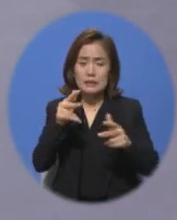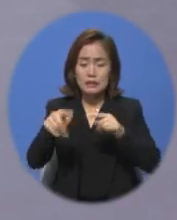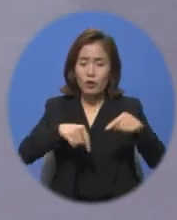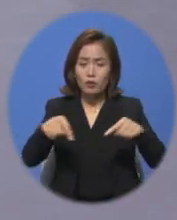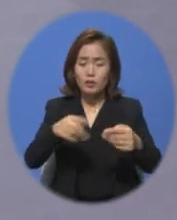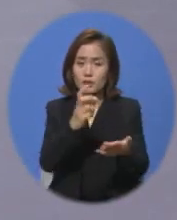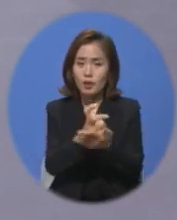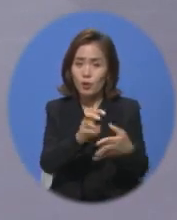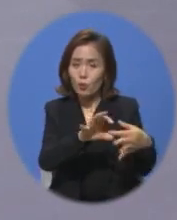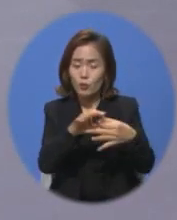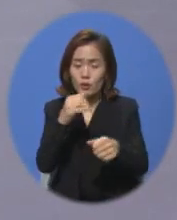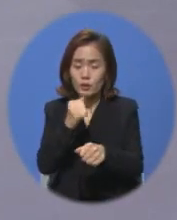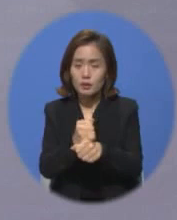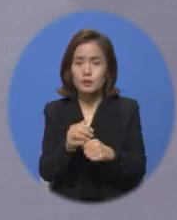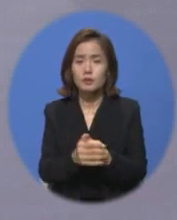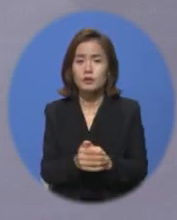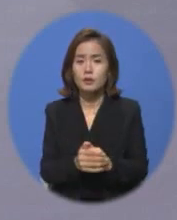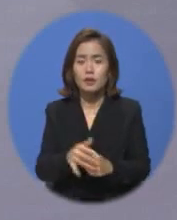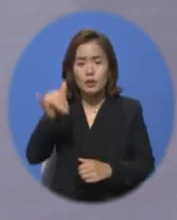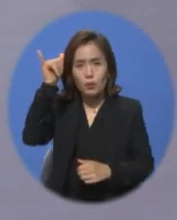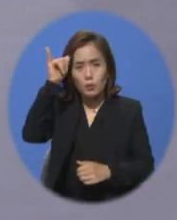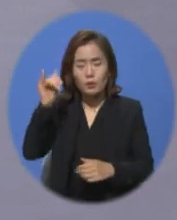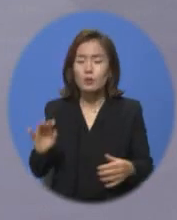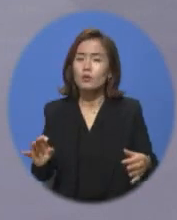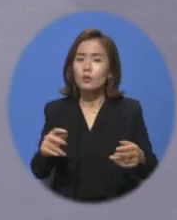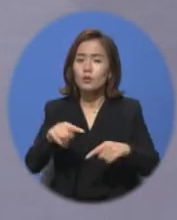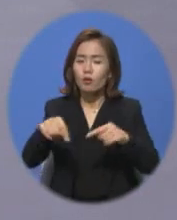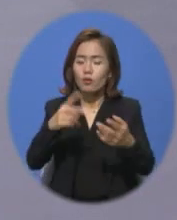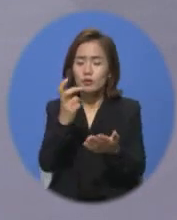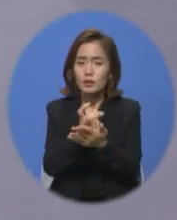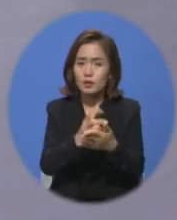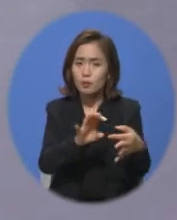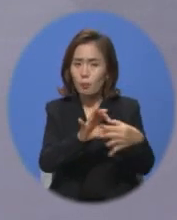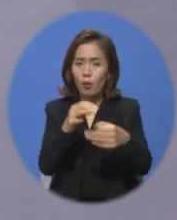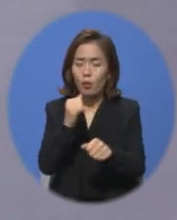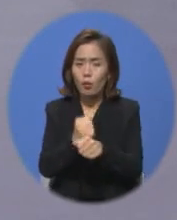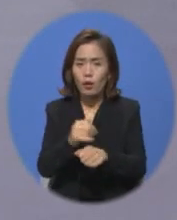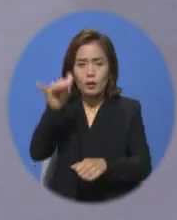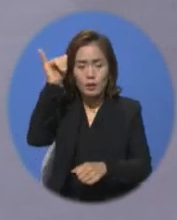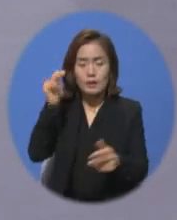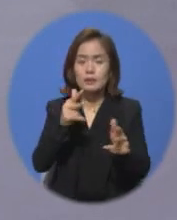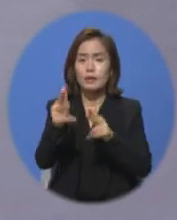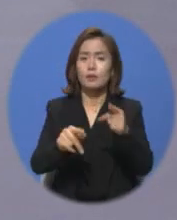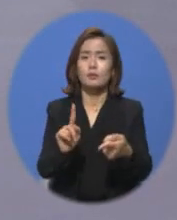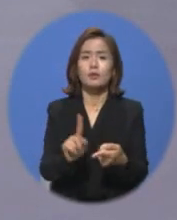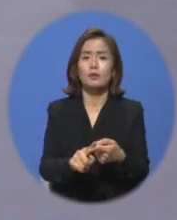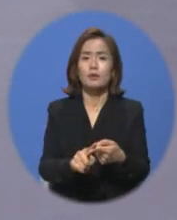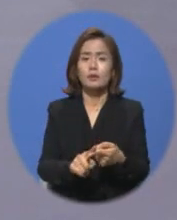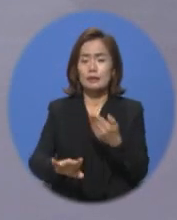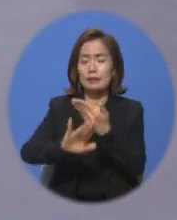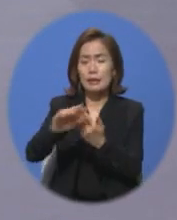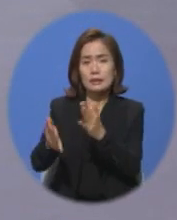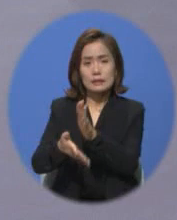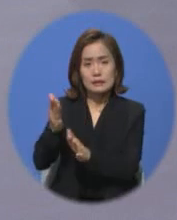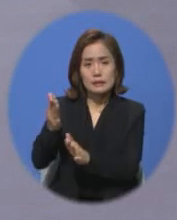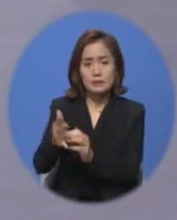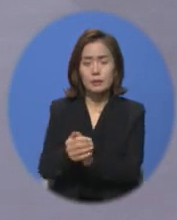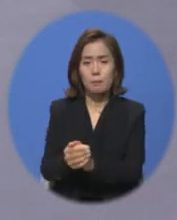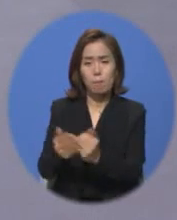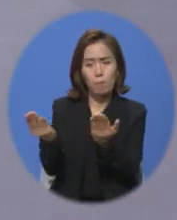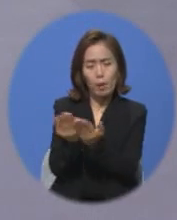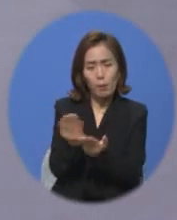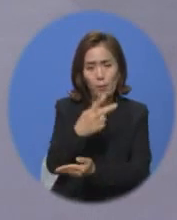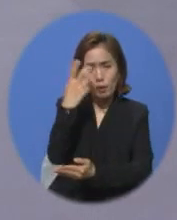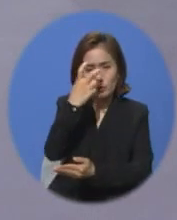문재인정부의 규제샌드박스정책과연계하여인공지능진흥특별법을제정할것입니다.저는 이프로젝트를1조원규모로확대하여